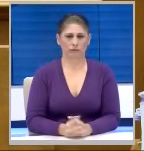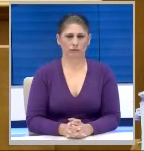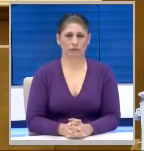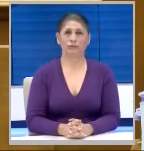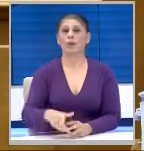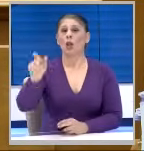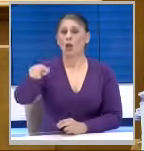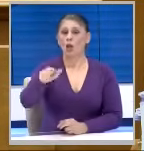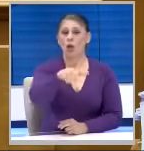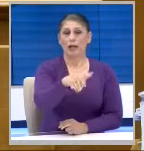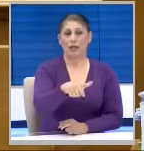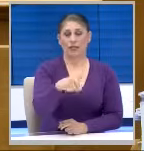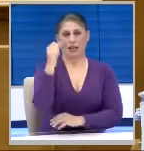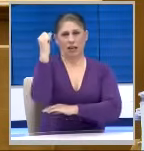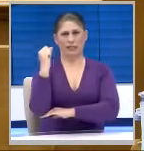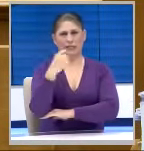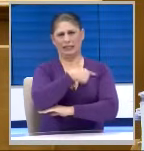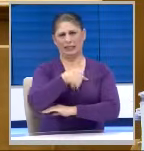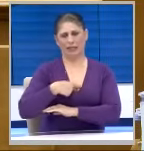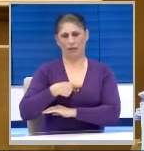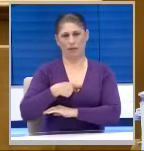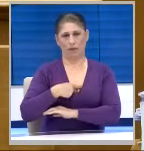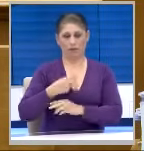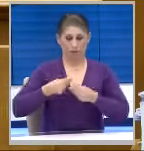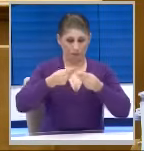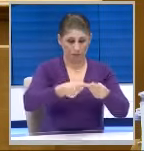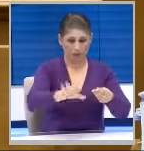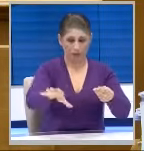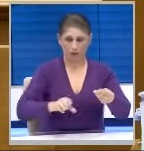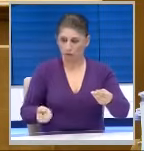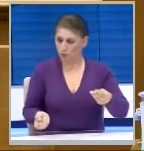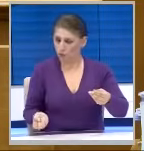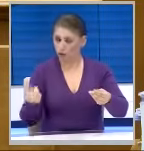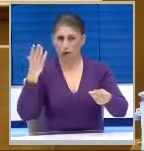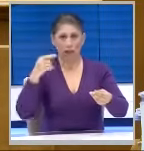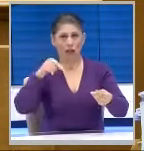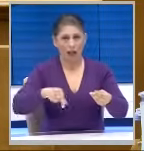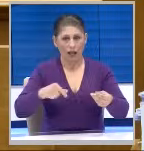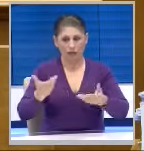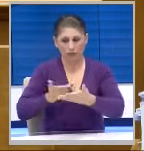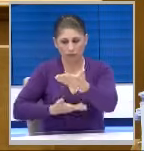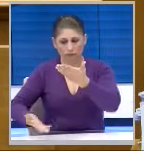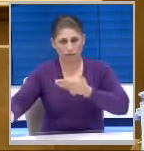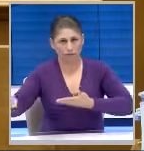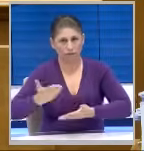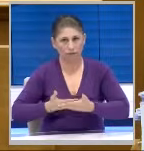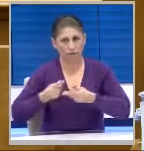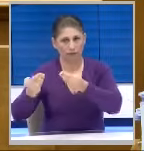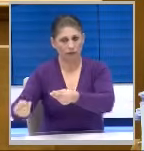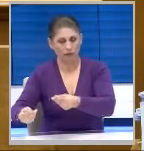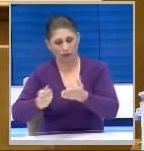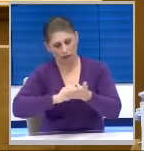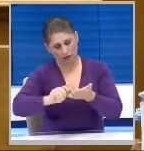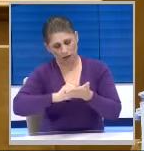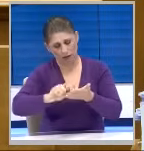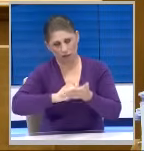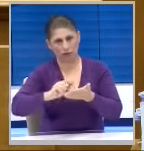σταθμάρχης μετά τη βάρδιά του παραδίδει και παραλαμβάνει ο νέος και αυτή η παράδοση παραλαβή εντυπώνεται εν